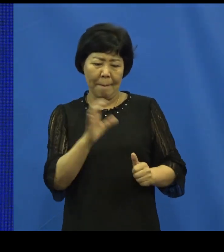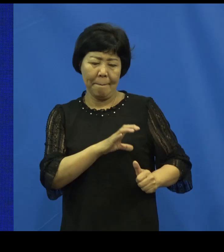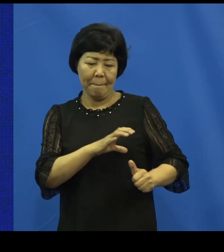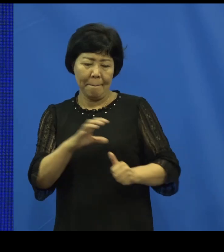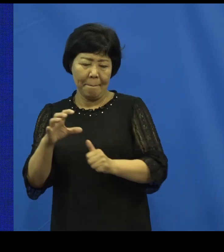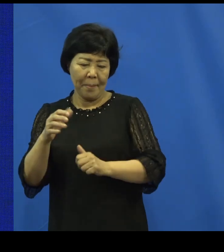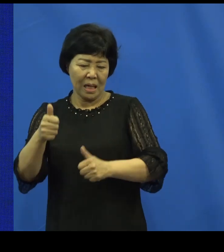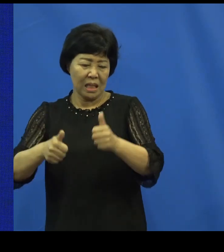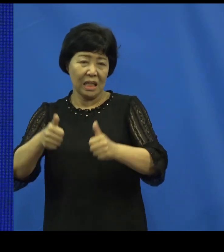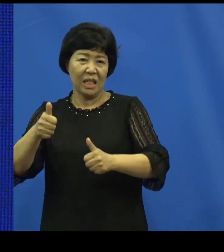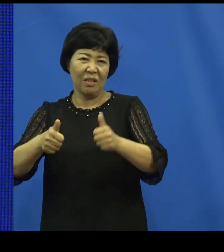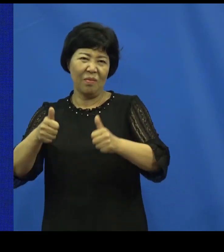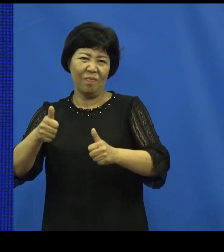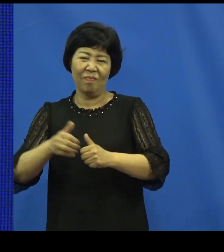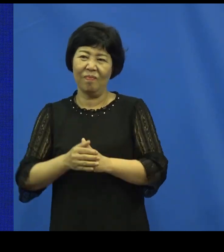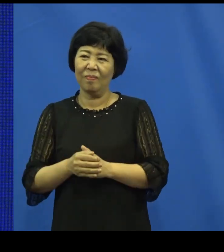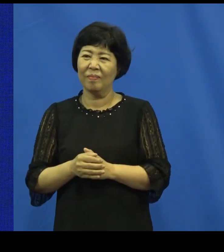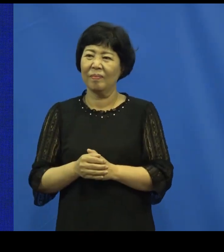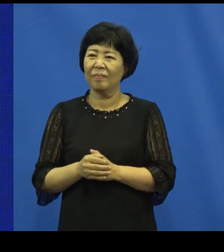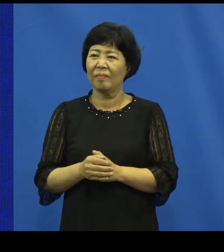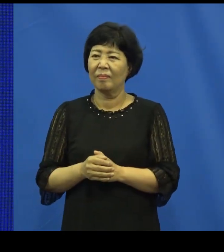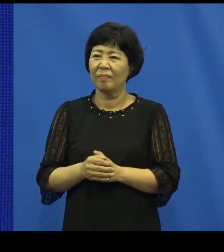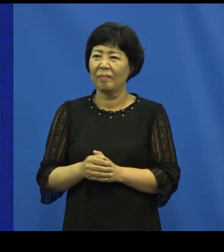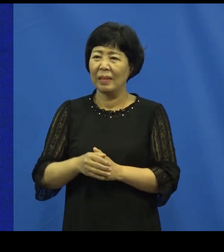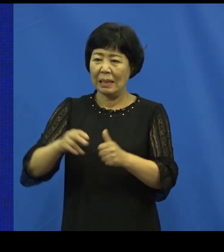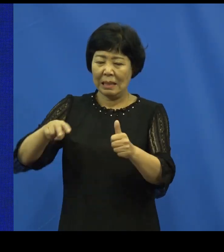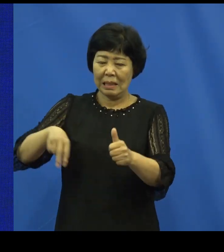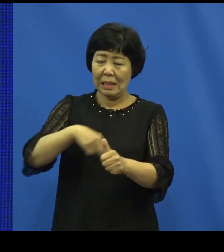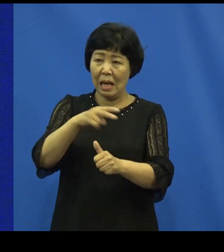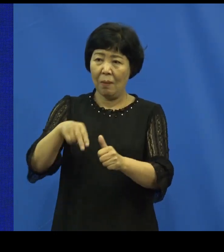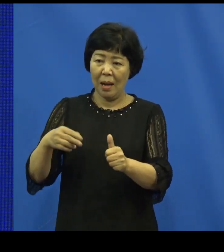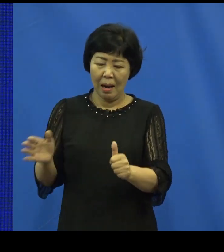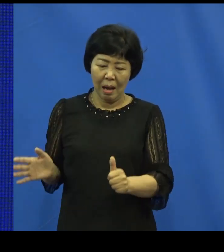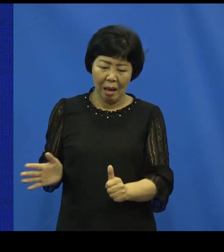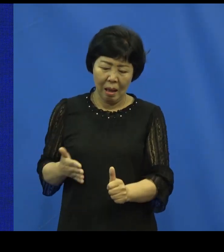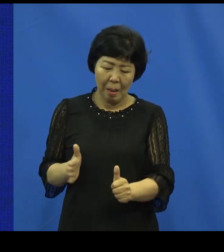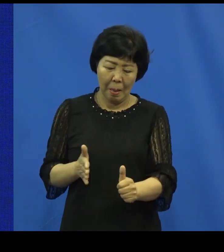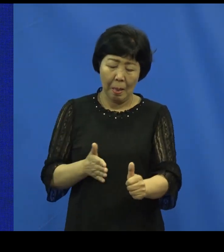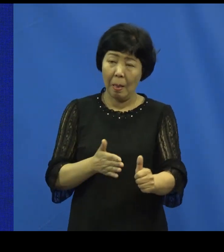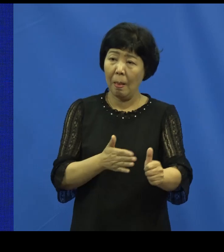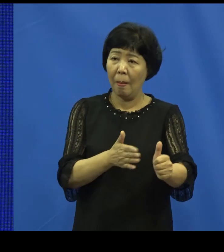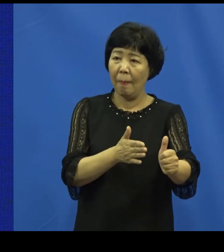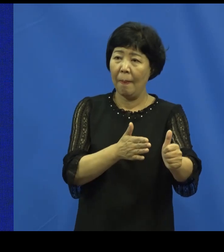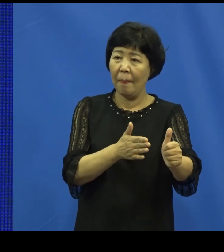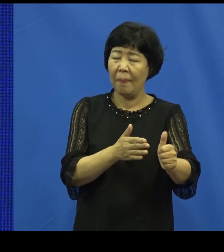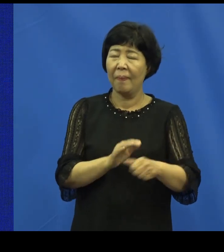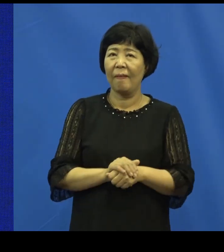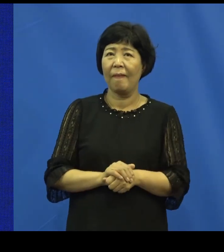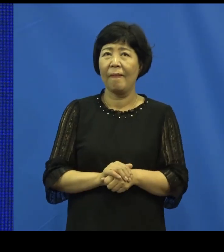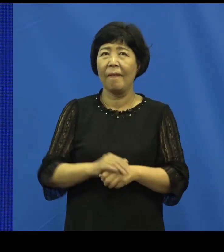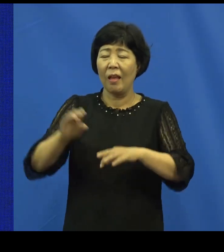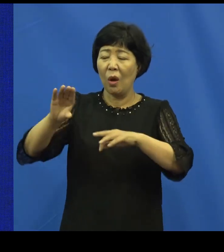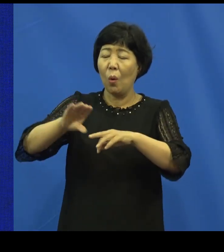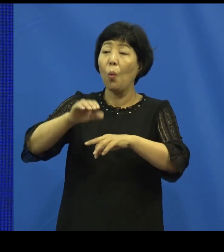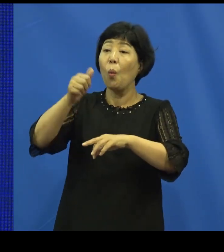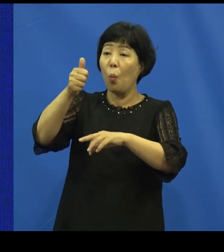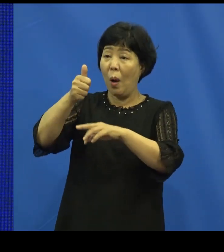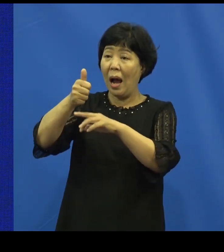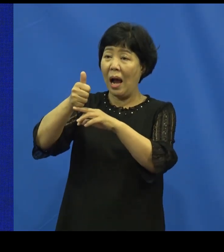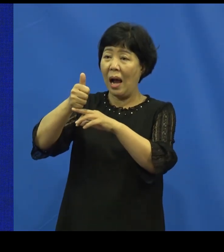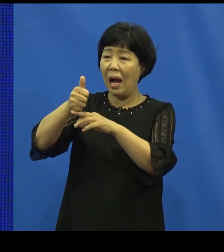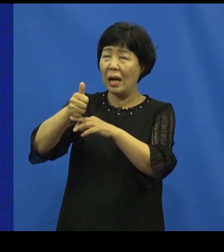믿음을 가진 사람들이 불리해지도록 상황을 몰아서 코너로 모는 거죠. 왕외에 다른 신상에 정을 하지